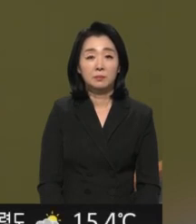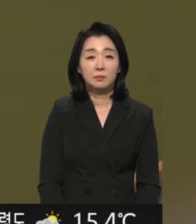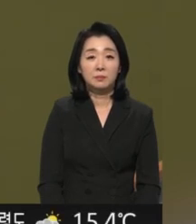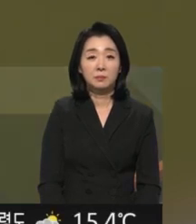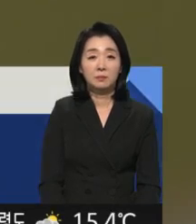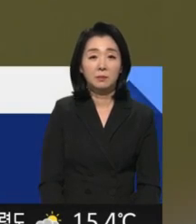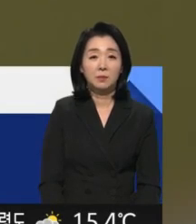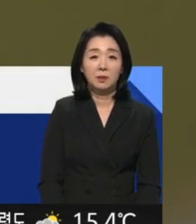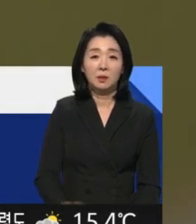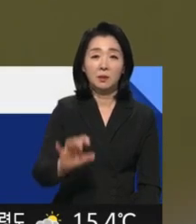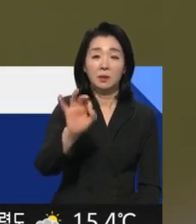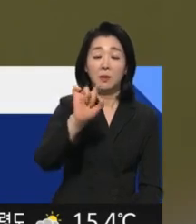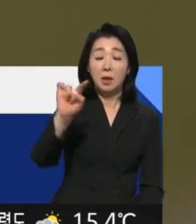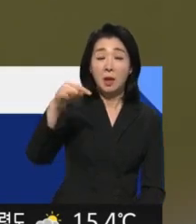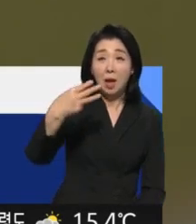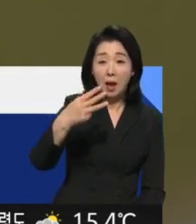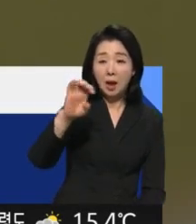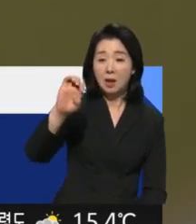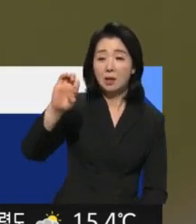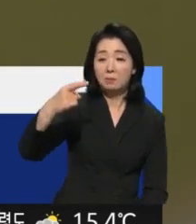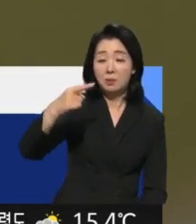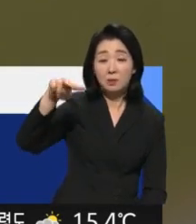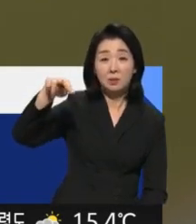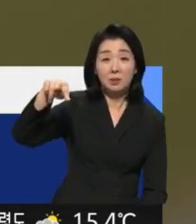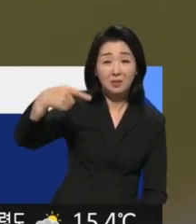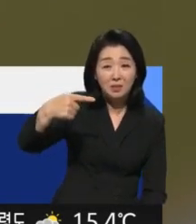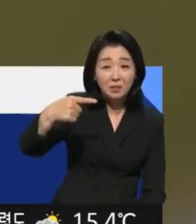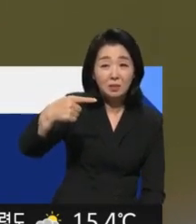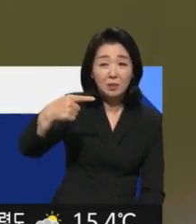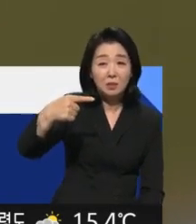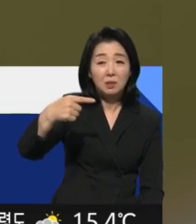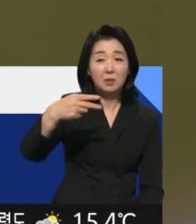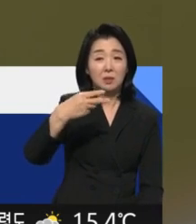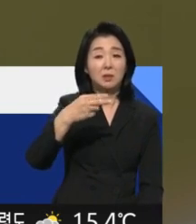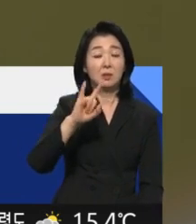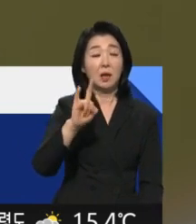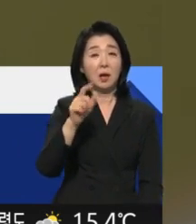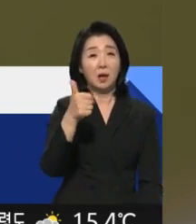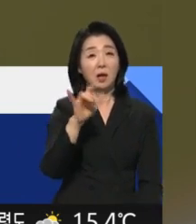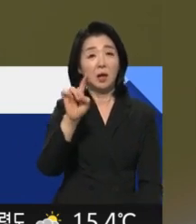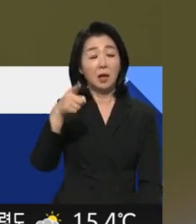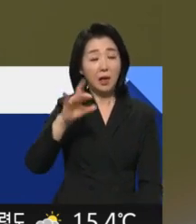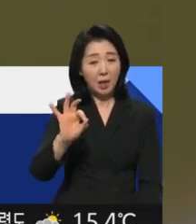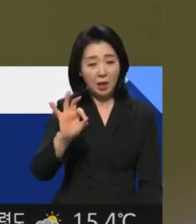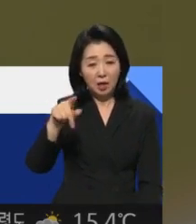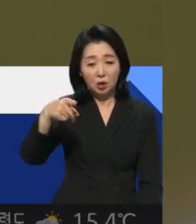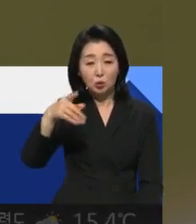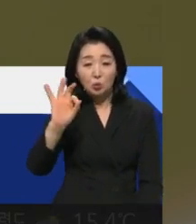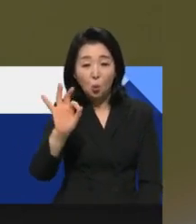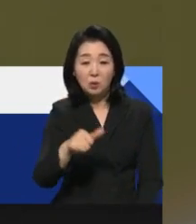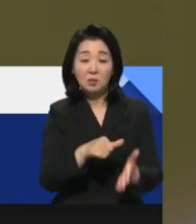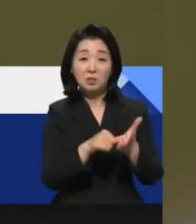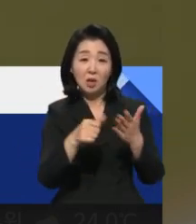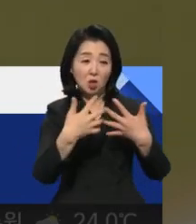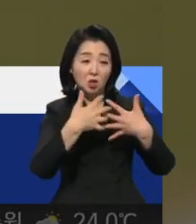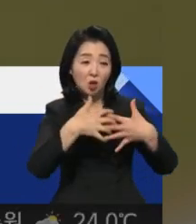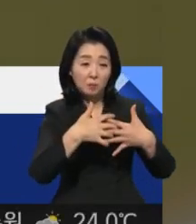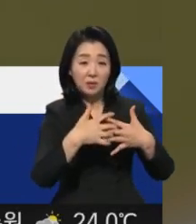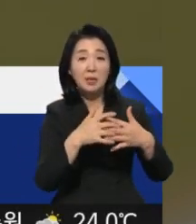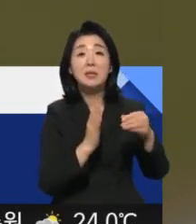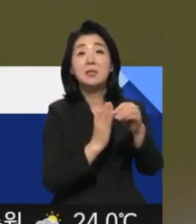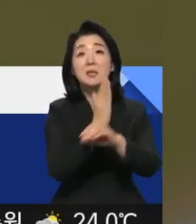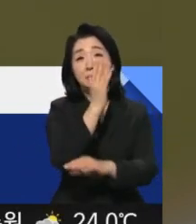알프스 다핵종 제거 설비를 통과한 것은 이미 통과가 됐으니 그 국제원자력기구에서도